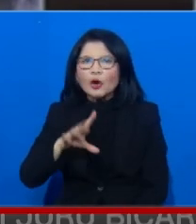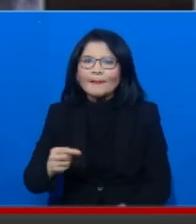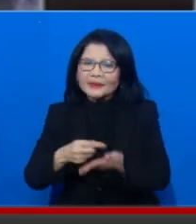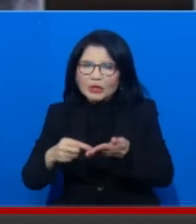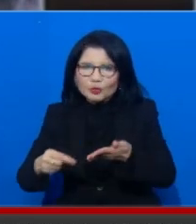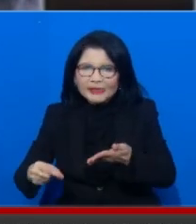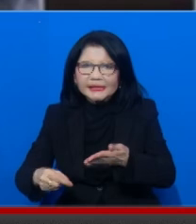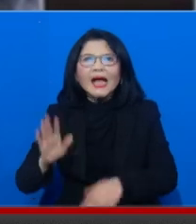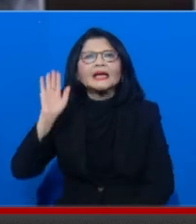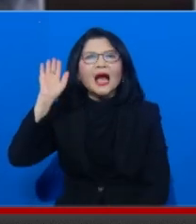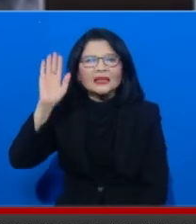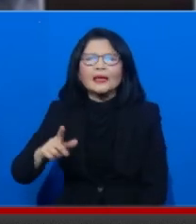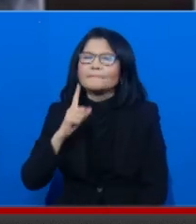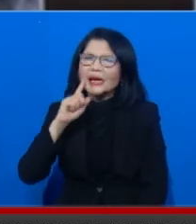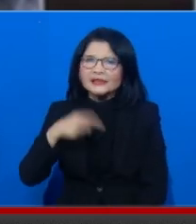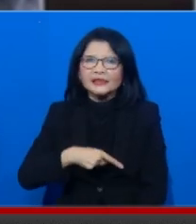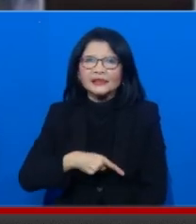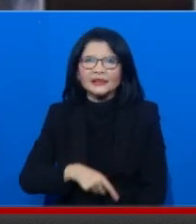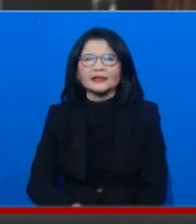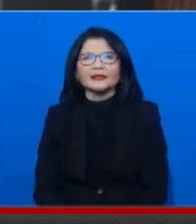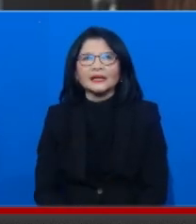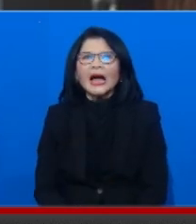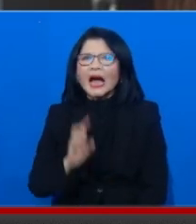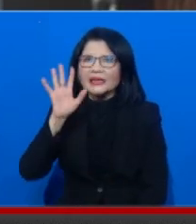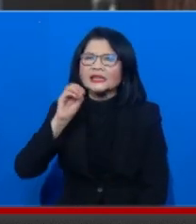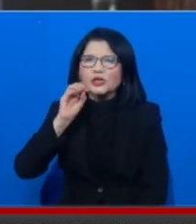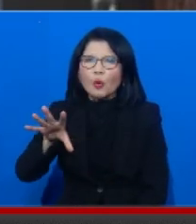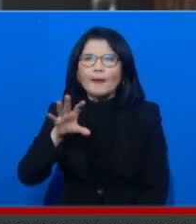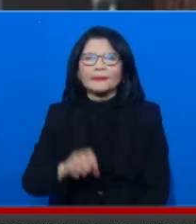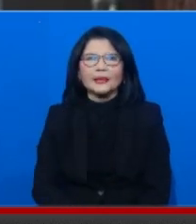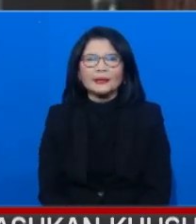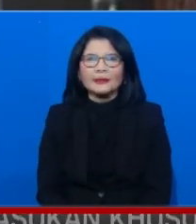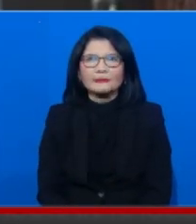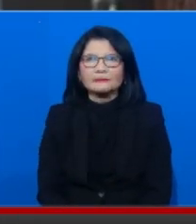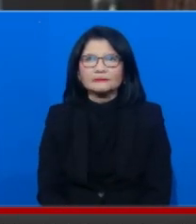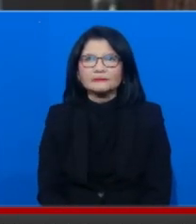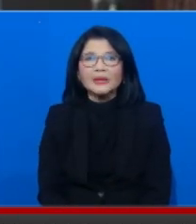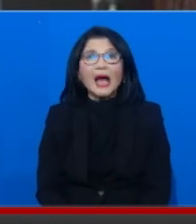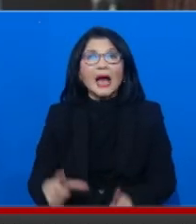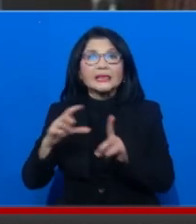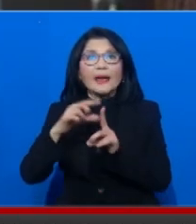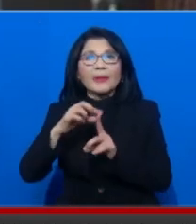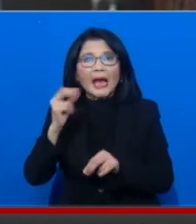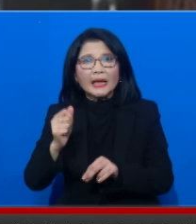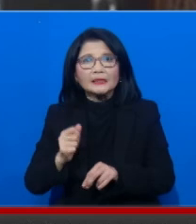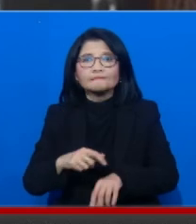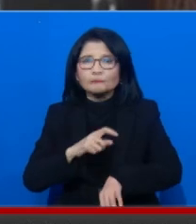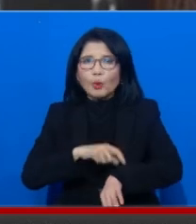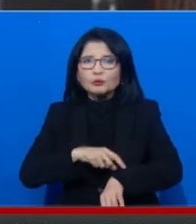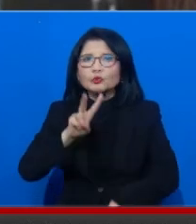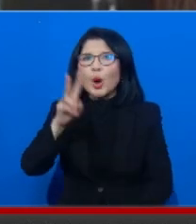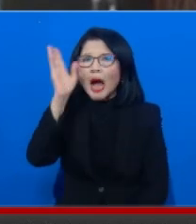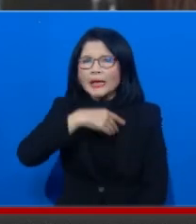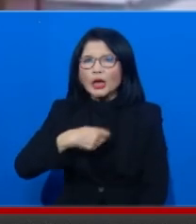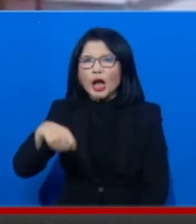akan pasti kami address setiap isu. Yang pamit duluan karena mengajar. Adapun DPR akan memberikan waktu selama 2 hari kepada